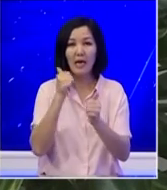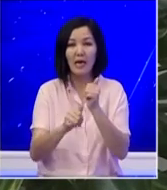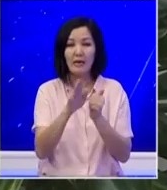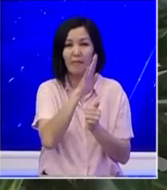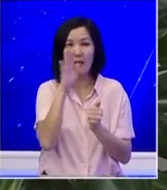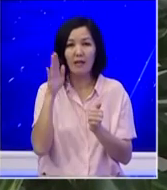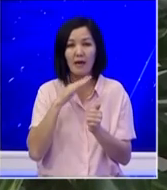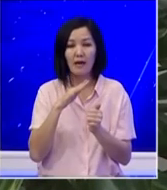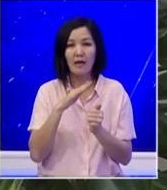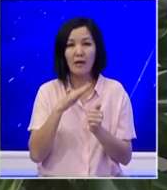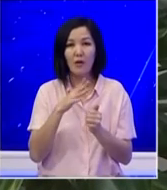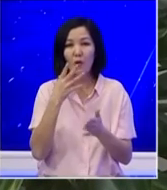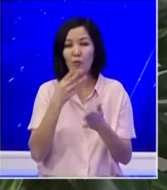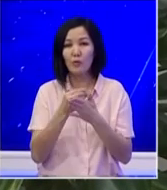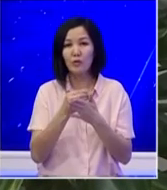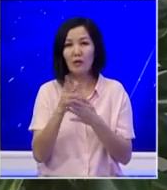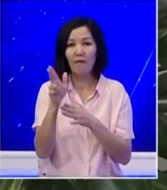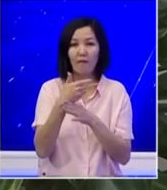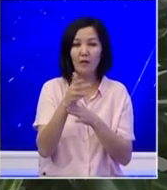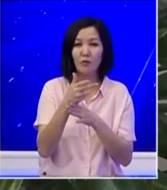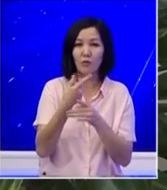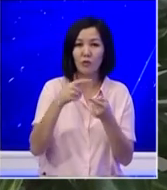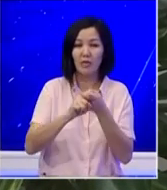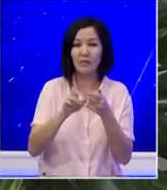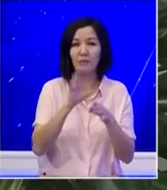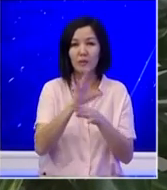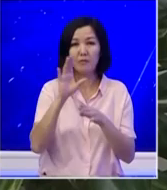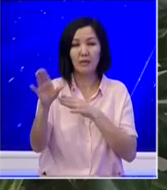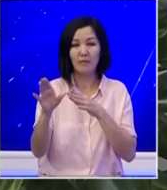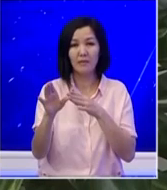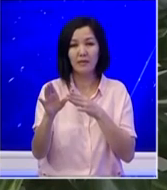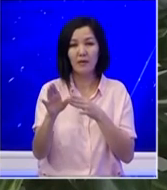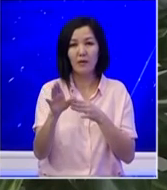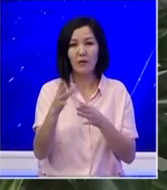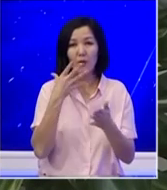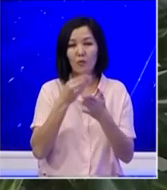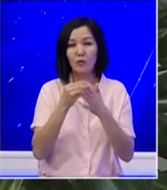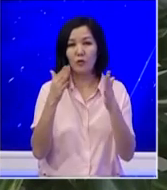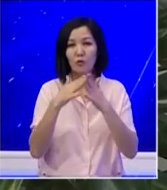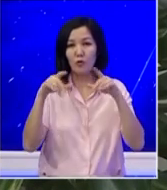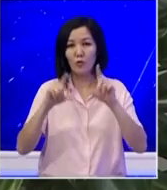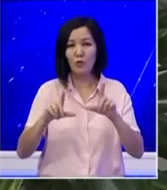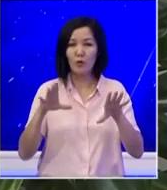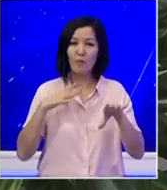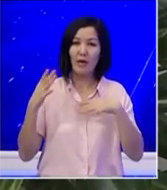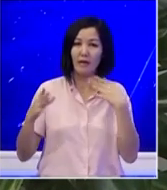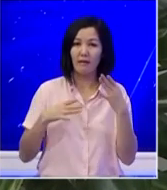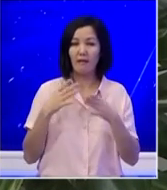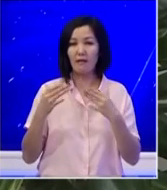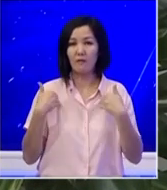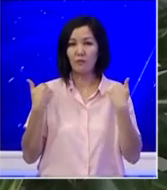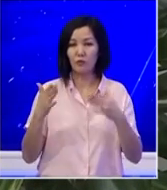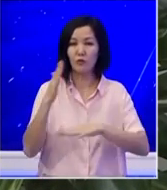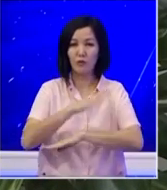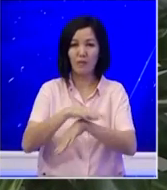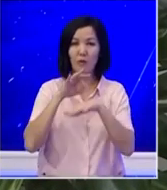жеке жүргізсін деген ұсыныс беріп жатыр. Жеке түрде біздің мамандарымыз ұсыныстармен